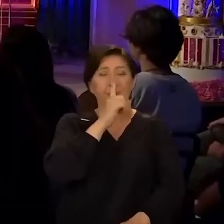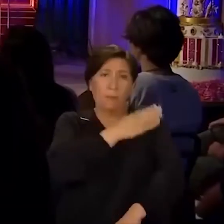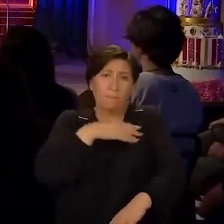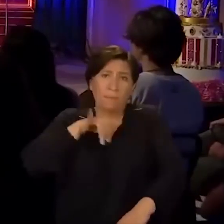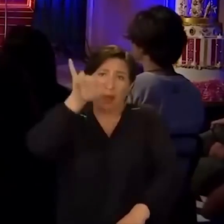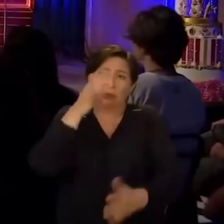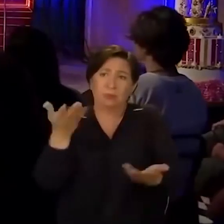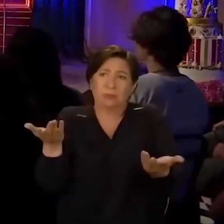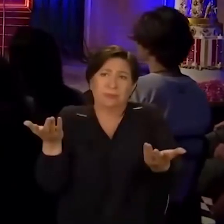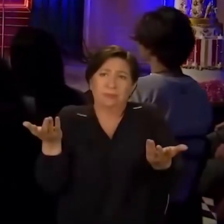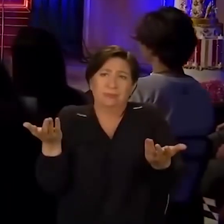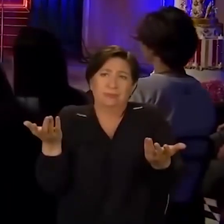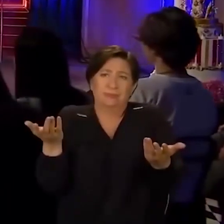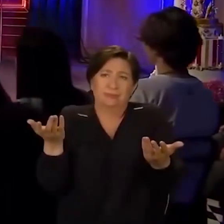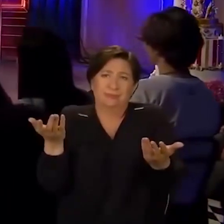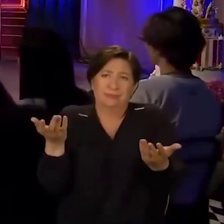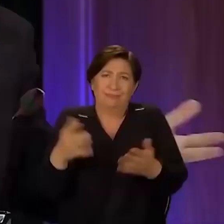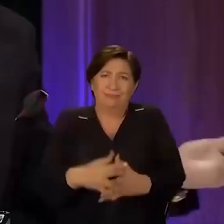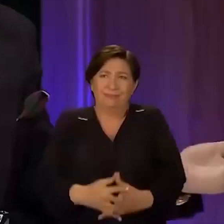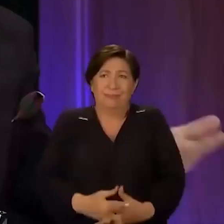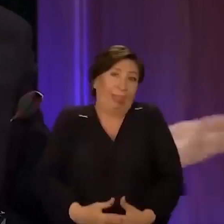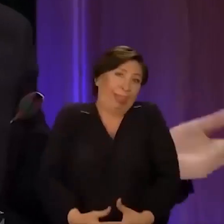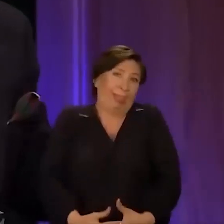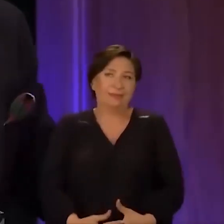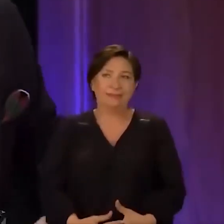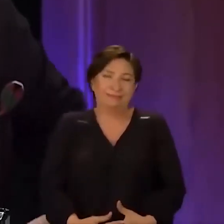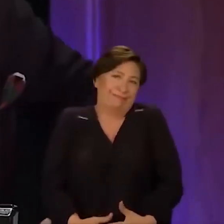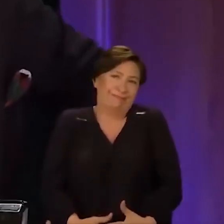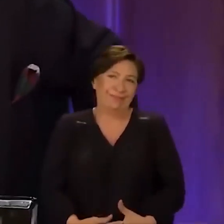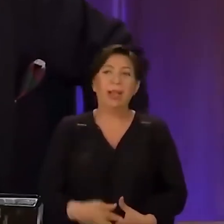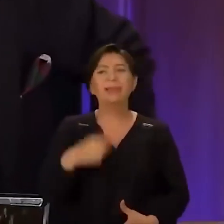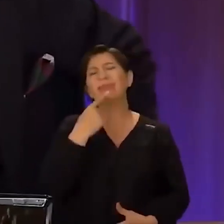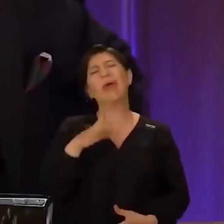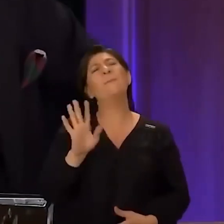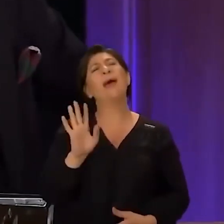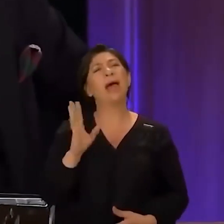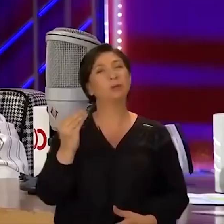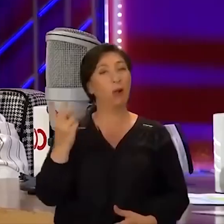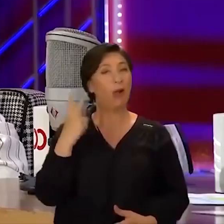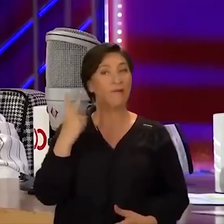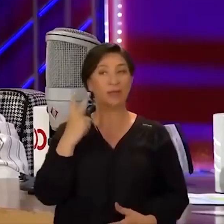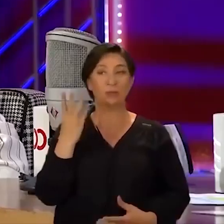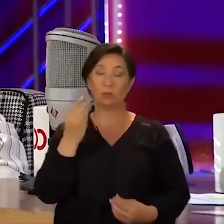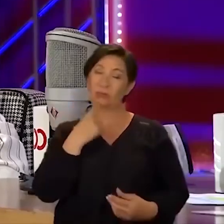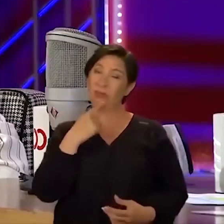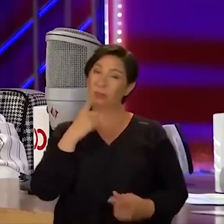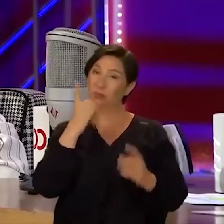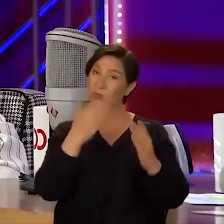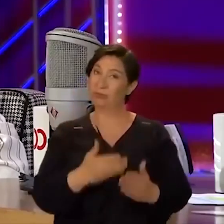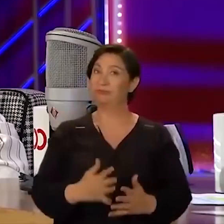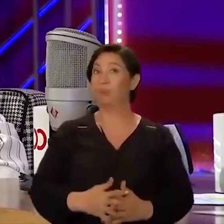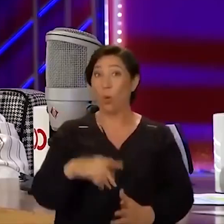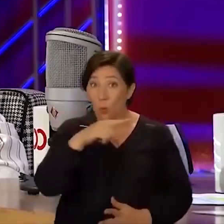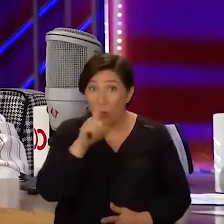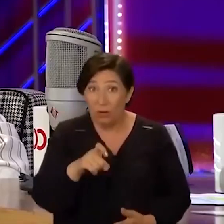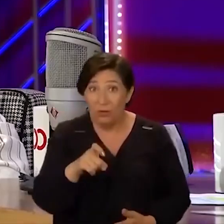Bir ot bildiğin Hani bir pilot ya deme öyle çok havalı ve çok seksi bir şey Bence